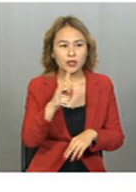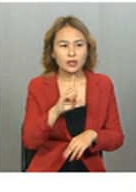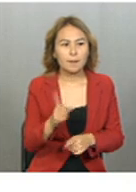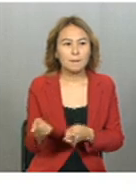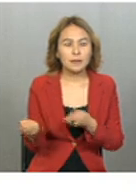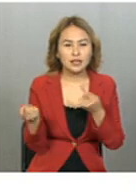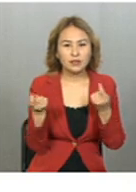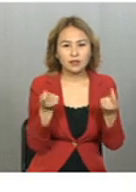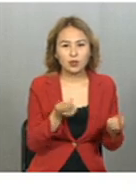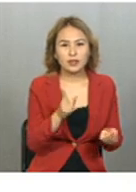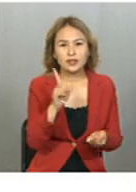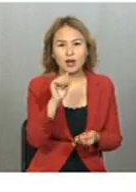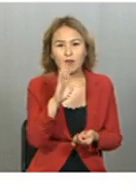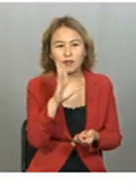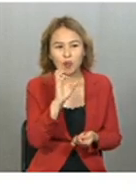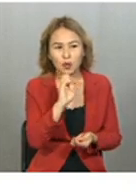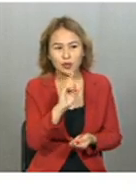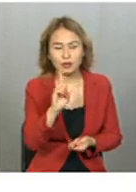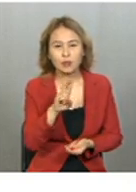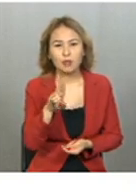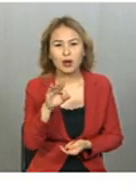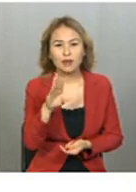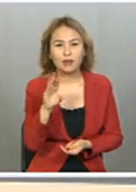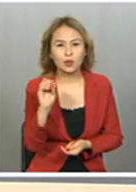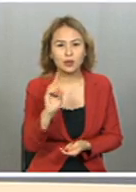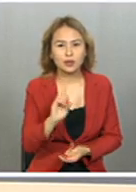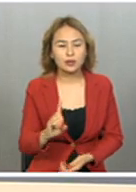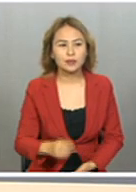«привез», «завез», «повез».